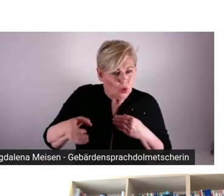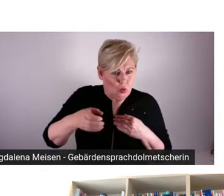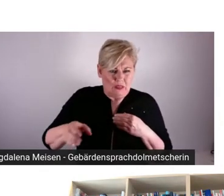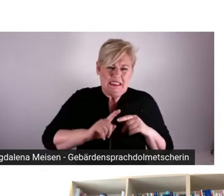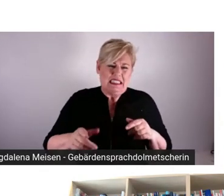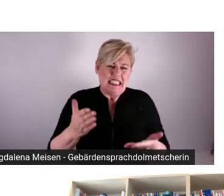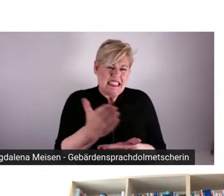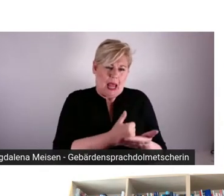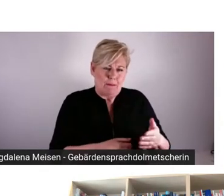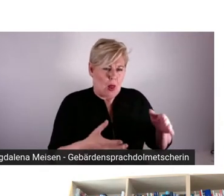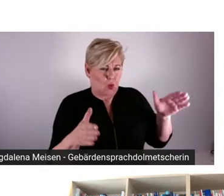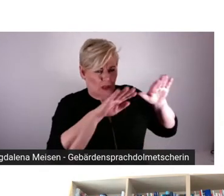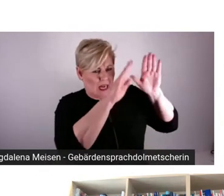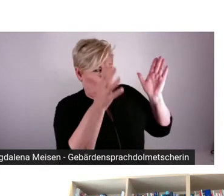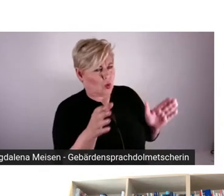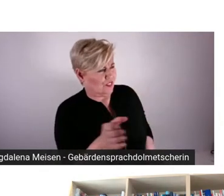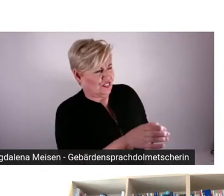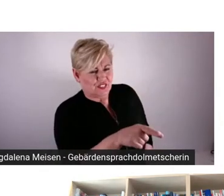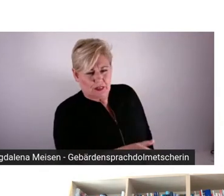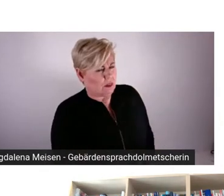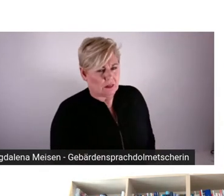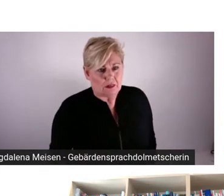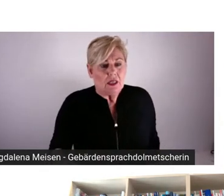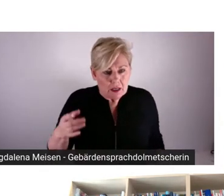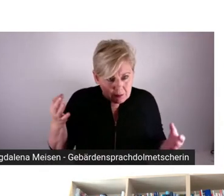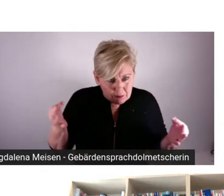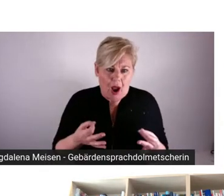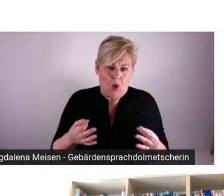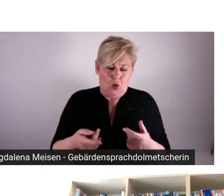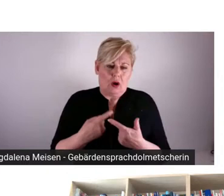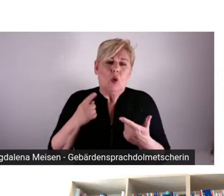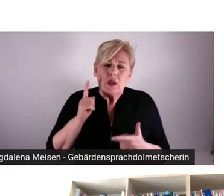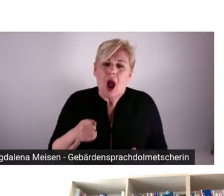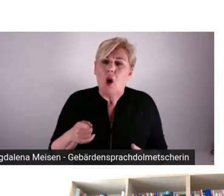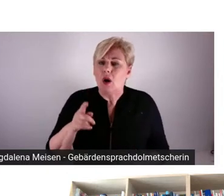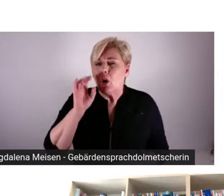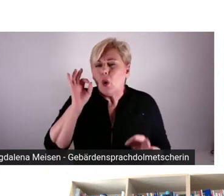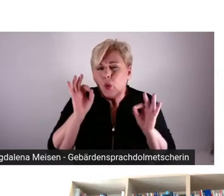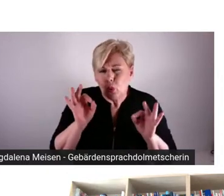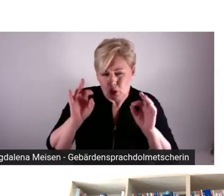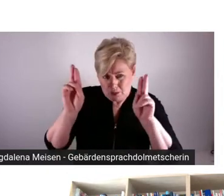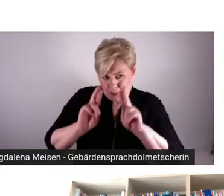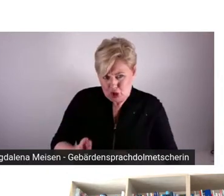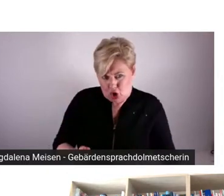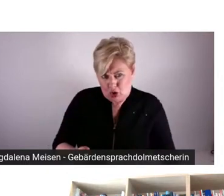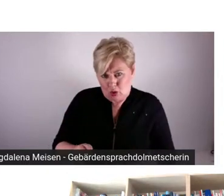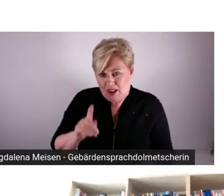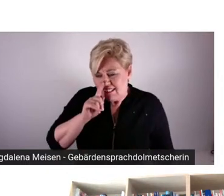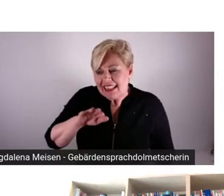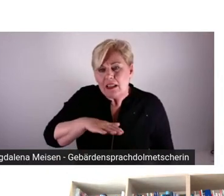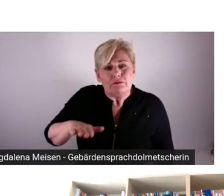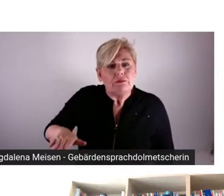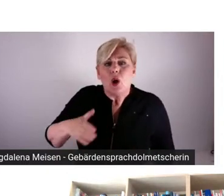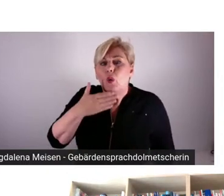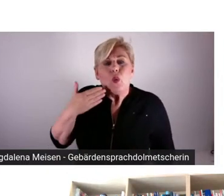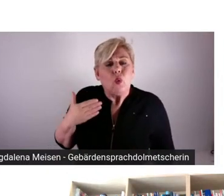Sammelunterkünften. Und wir brauchen natürlich auch gerade eine besonders gute Betreuung der unbegleiteten minderjährigen Geflüchteten, wo